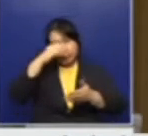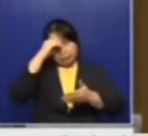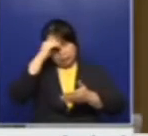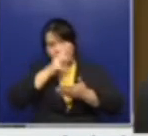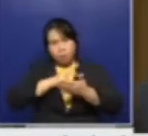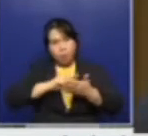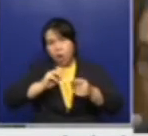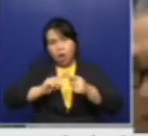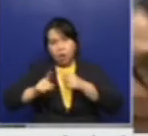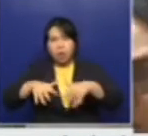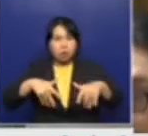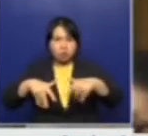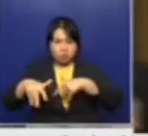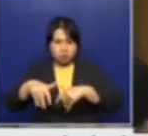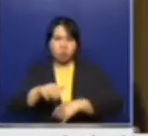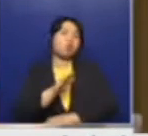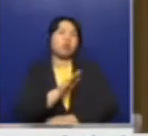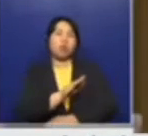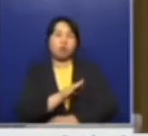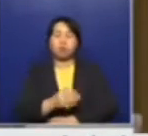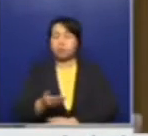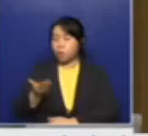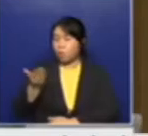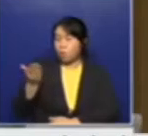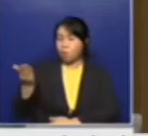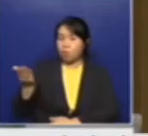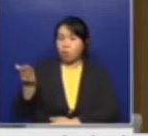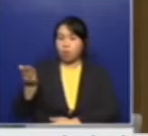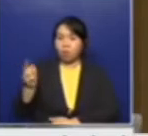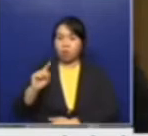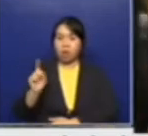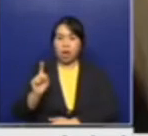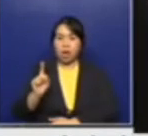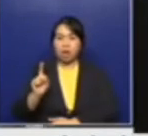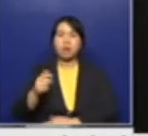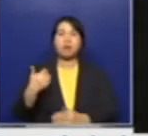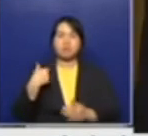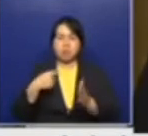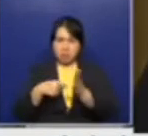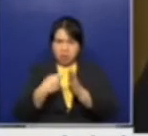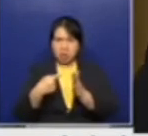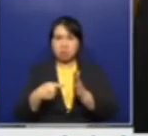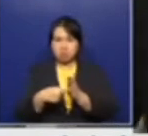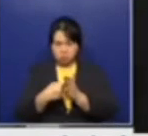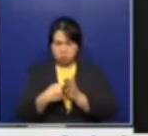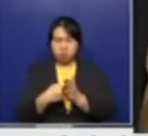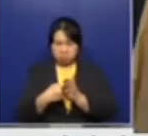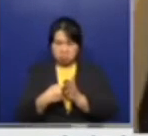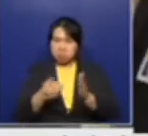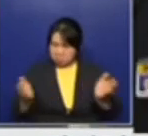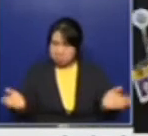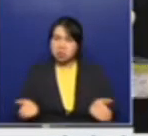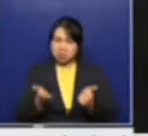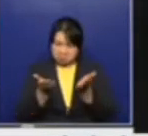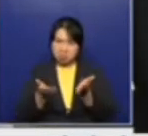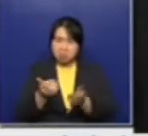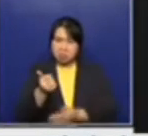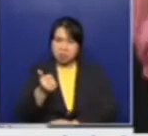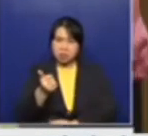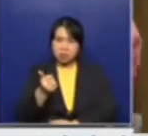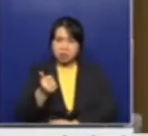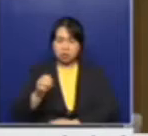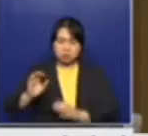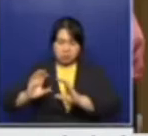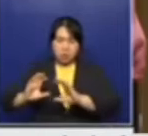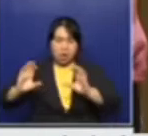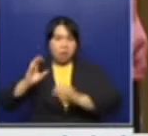ประชาชนข้อเรียกร้องที่สำคัญมีเหตุผลที่น่าจะสนับสนุนให้รัฐบาลต้องรับ